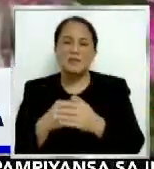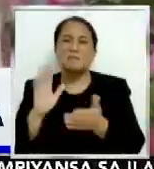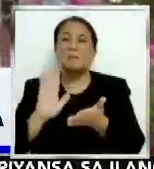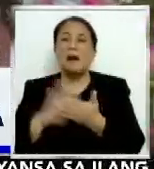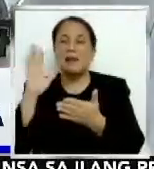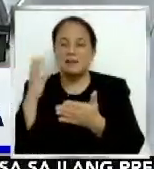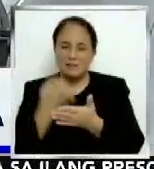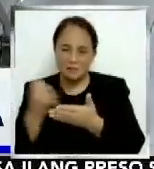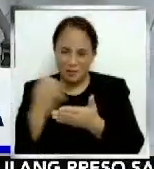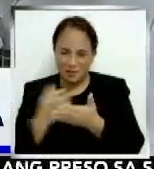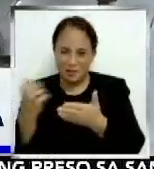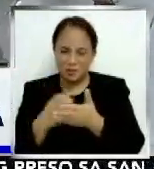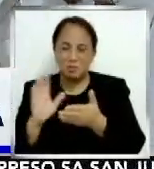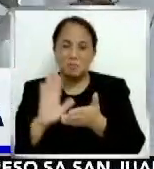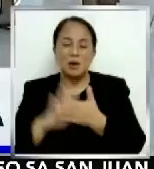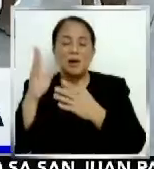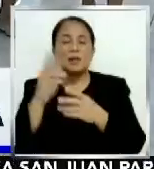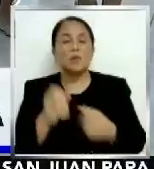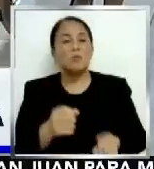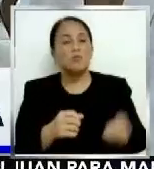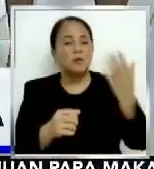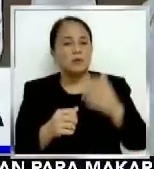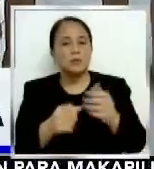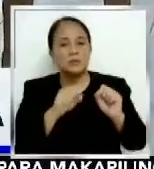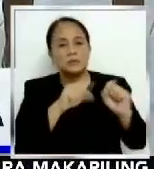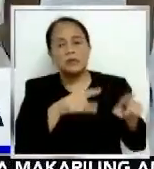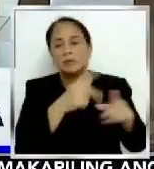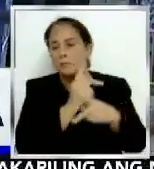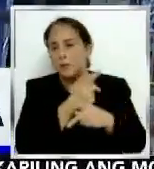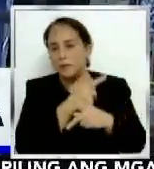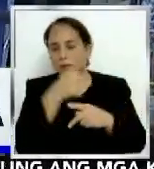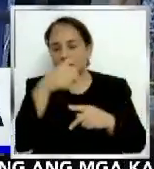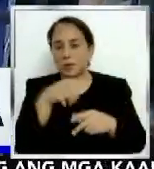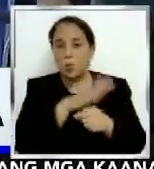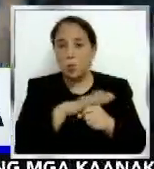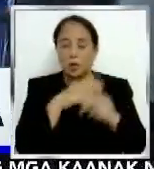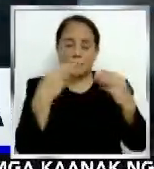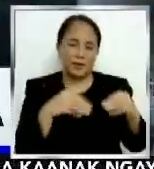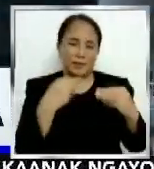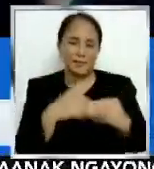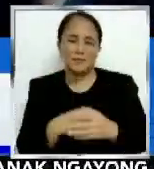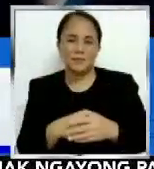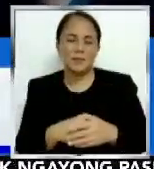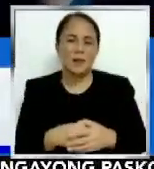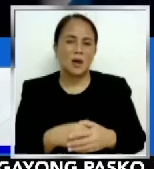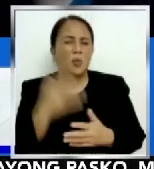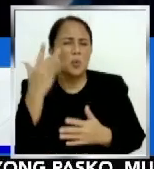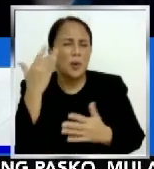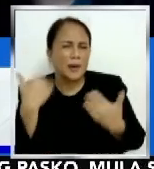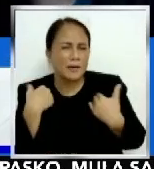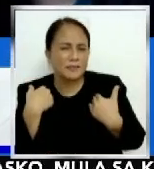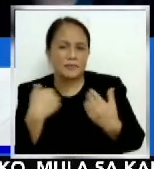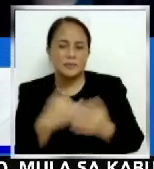kaya nagmamahal din ang presyo ng ibinebentang produkto sa lokal na merkado. Bakit nga ba nagkaganito? Paliwanag